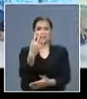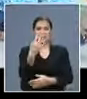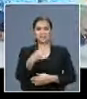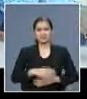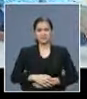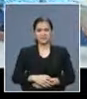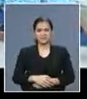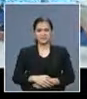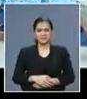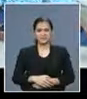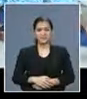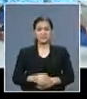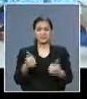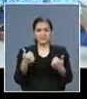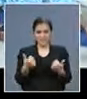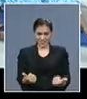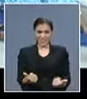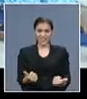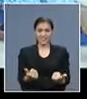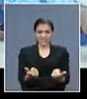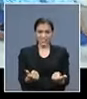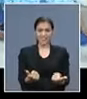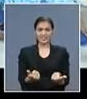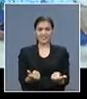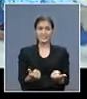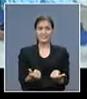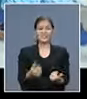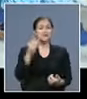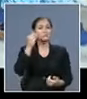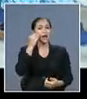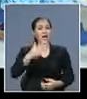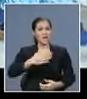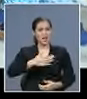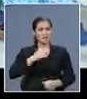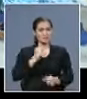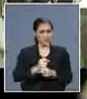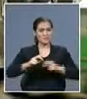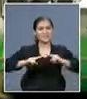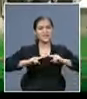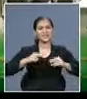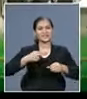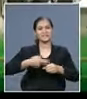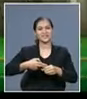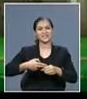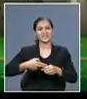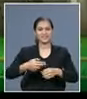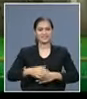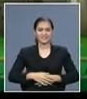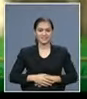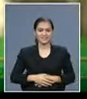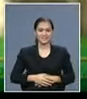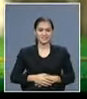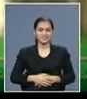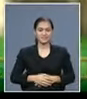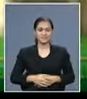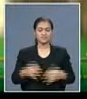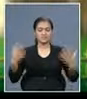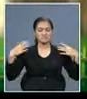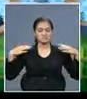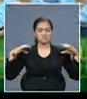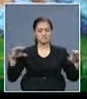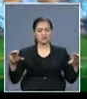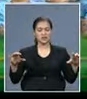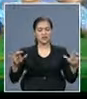แต่ขณะนี้เรากลั่นได้ที่บ้านเรากลัวแต่ภาครัฐไม่ใจกว้างนะครับ